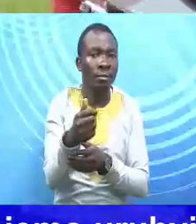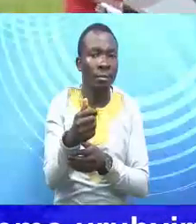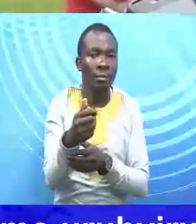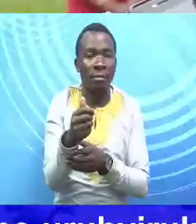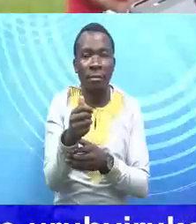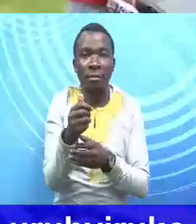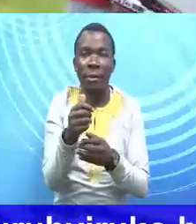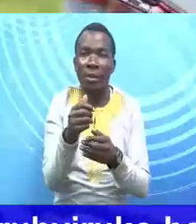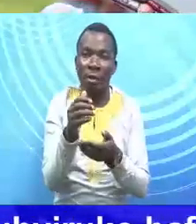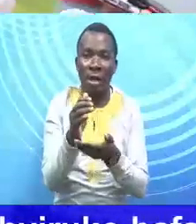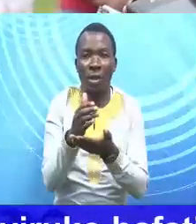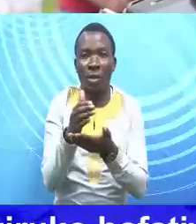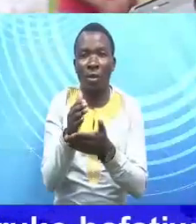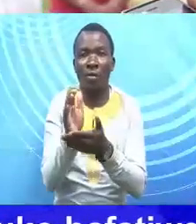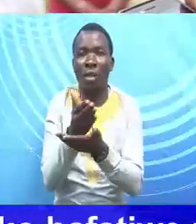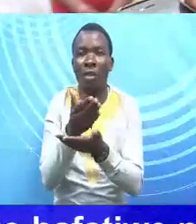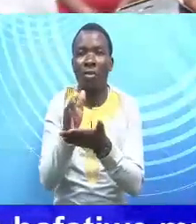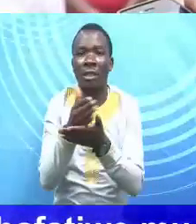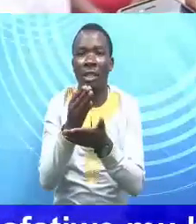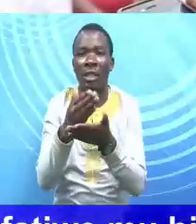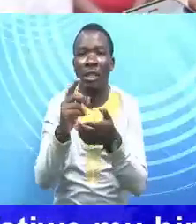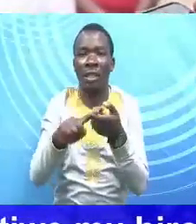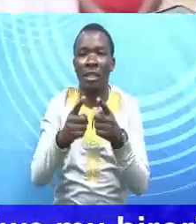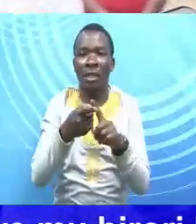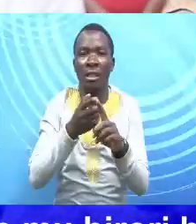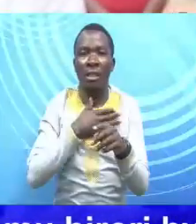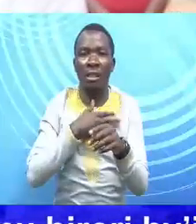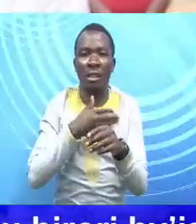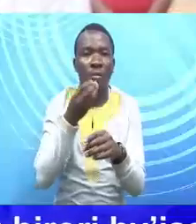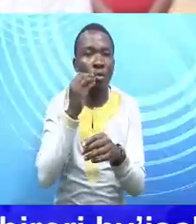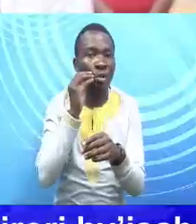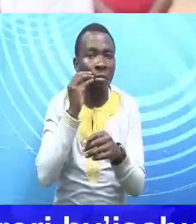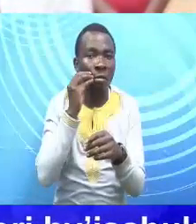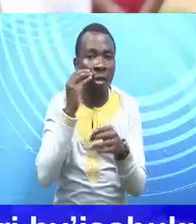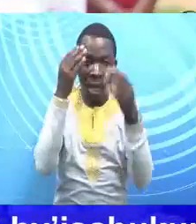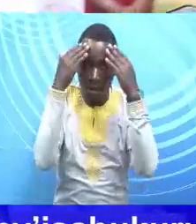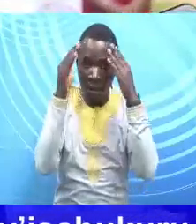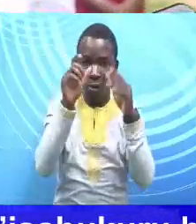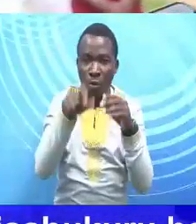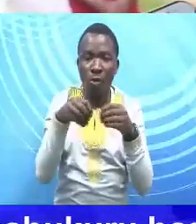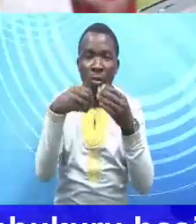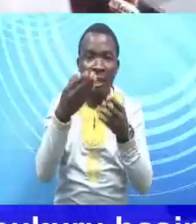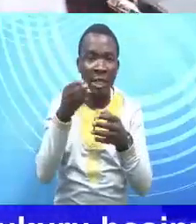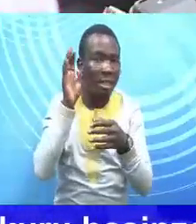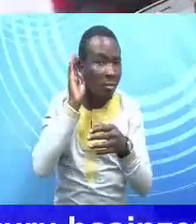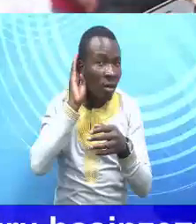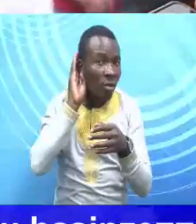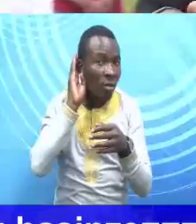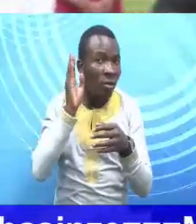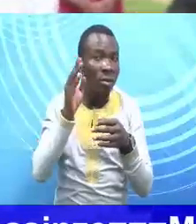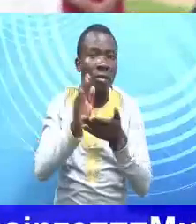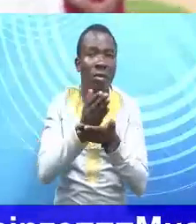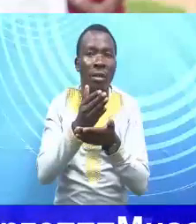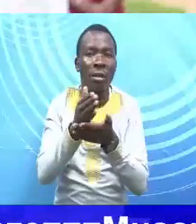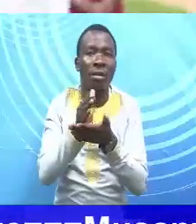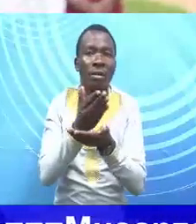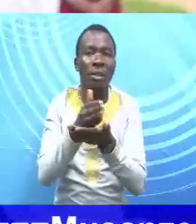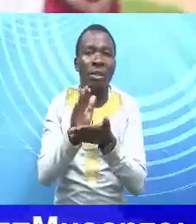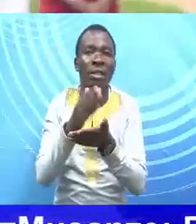Twari turi gusangira n'inshuti zanjye mu rugo. Ubwo rero sinzi umuturage atanze amakuru ko turi gusangira natwe baza kudufata. Mwagaragara gute mu